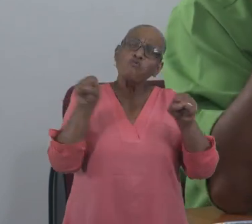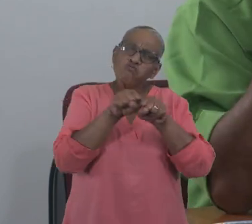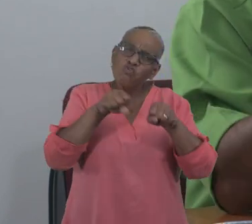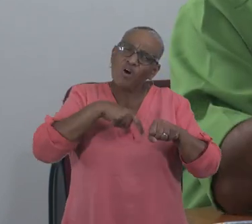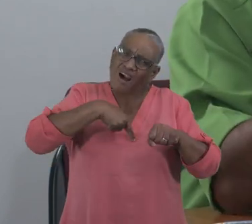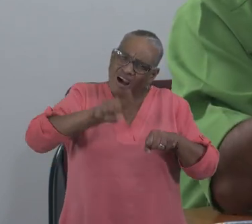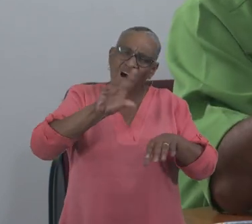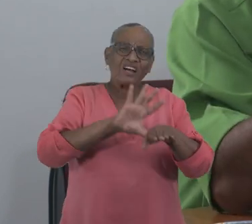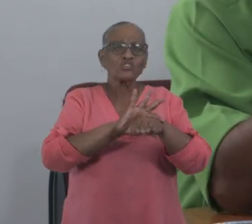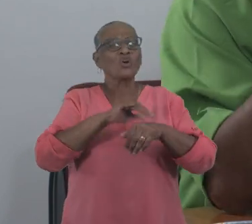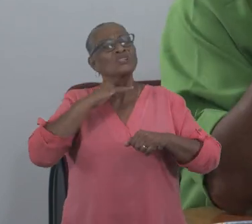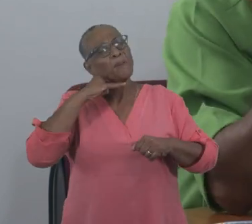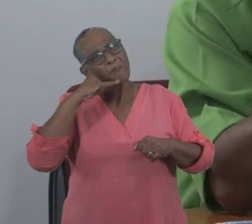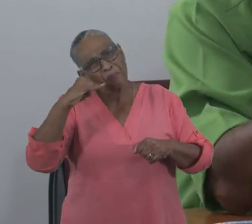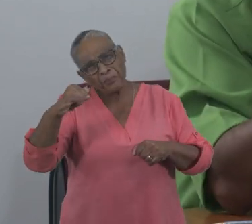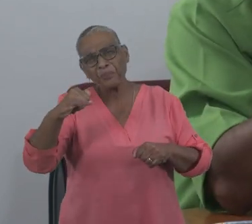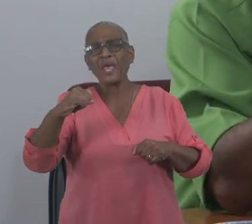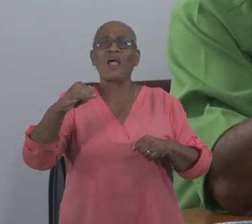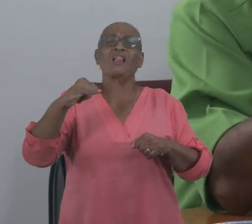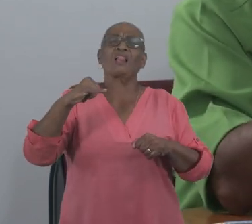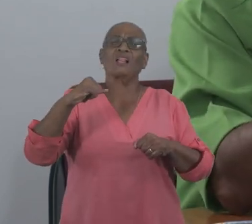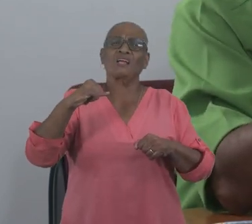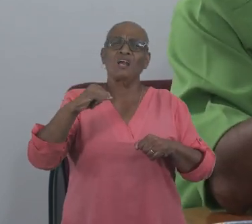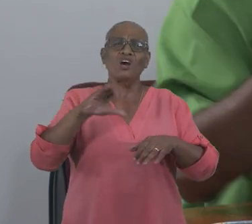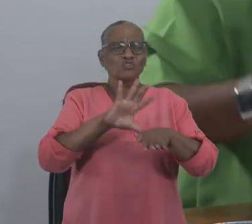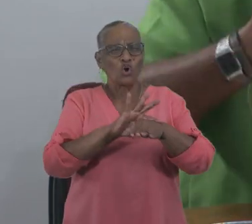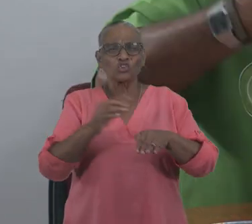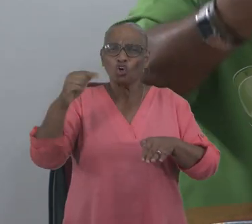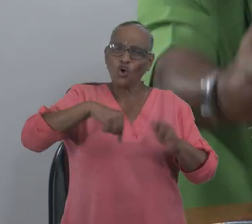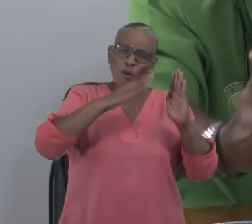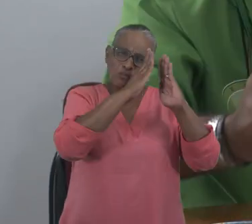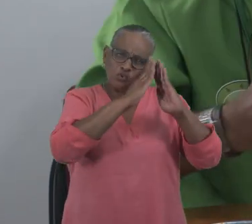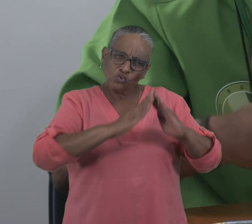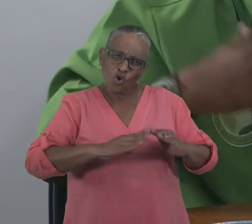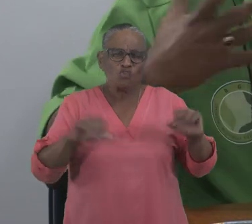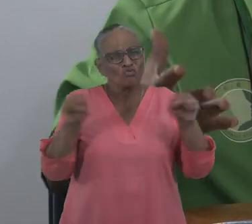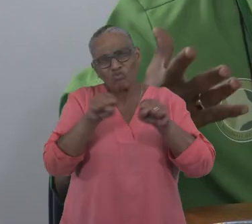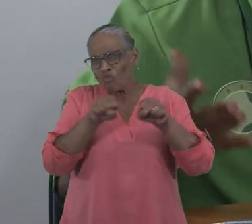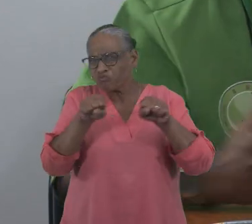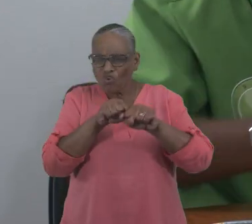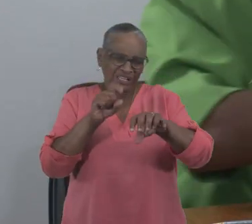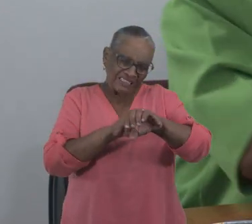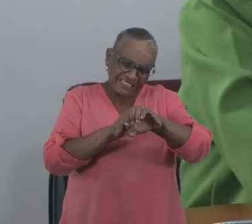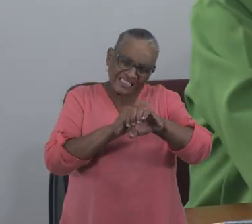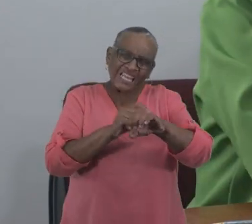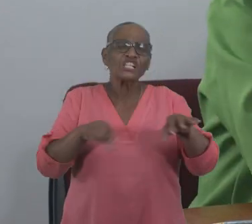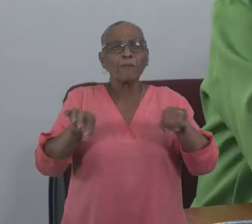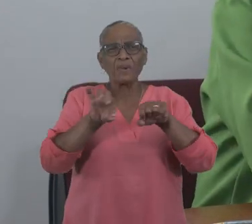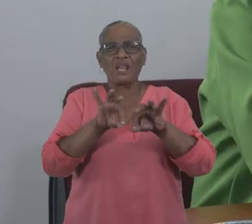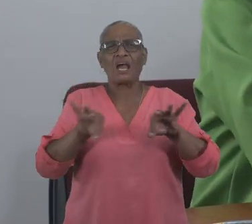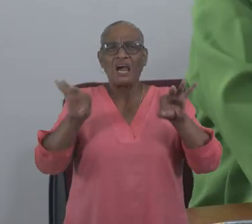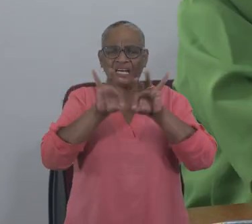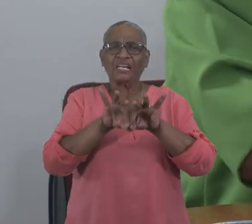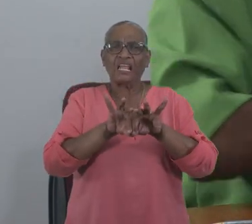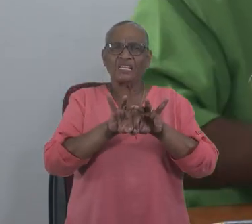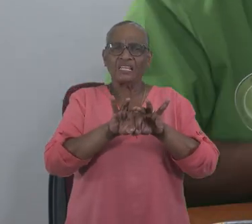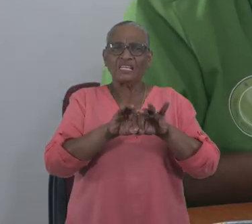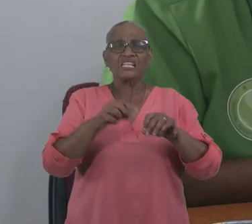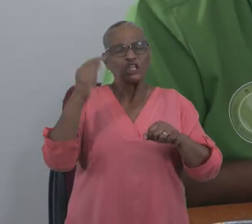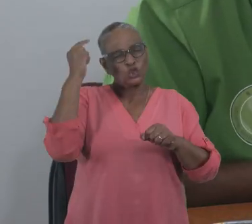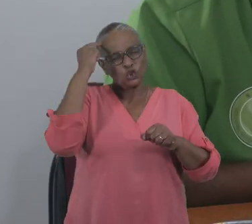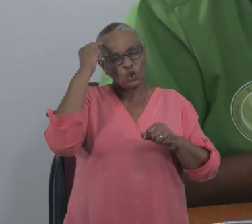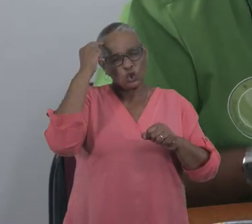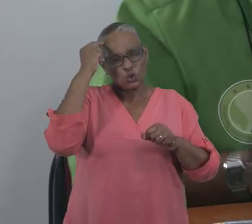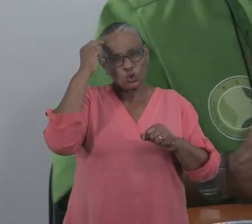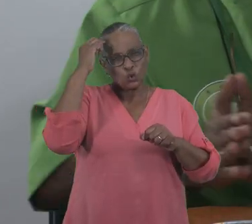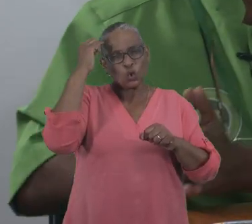zodat Tjaringawa datra, of bel even, zodat ook bepaalde datra ego lukuna osso toe, doe des aan dat, want dat tijd belangrijk. En daardoor